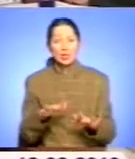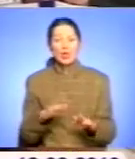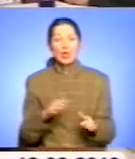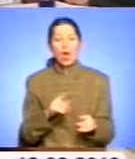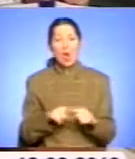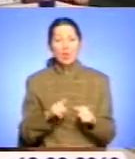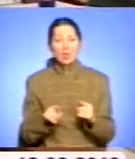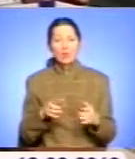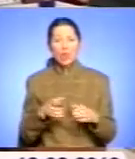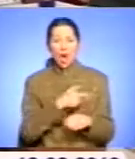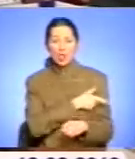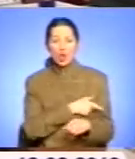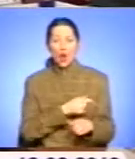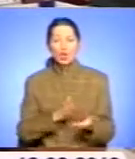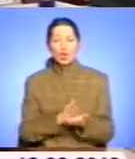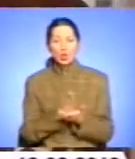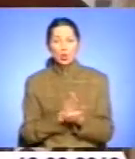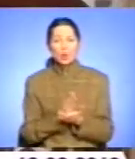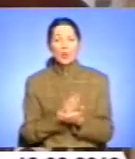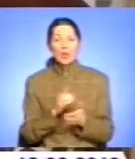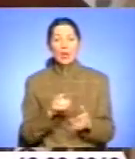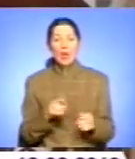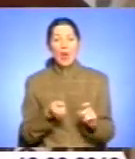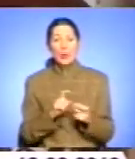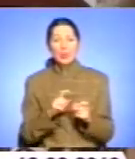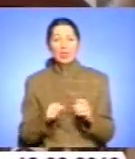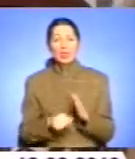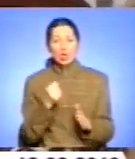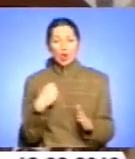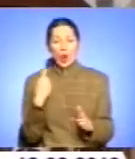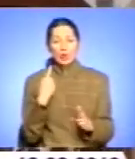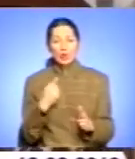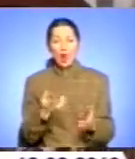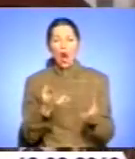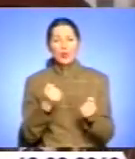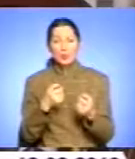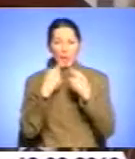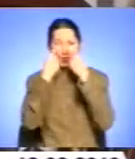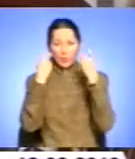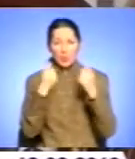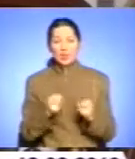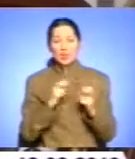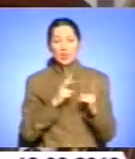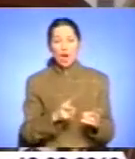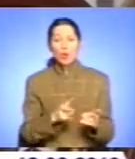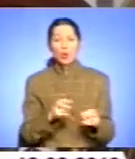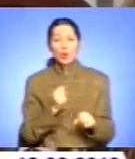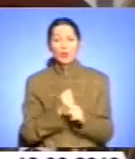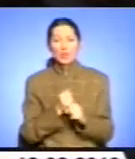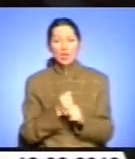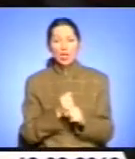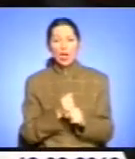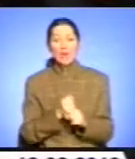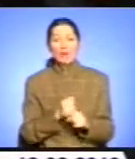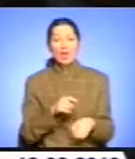служб суб'єктів боротьби з тероризмом області при отриманні інформації про загрозу вчинення діяння з ознаками терористичного акту.